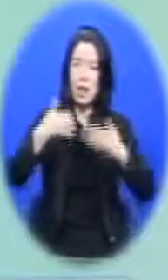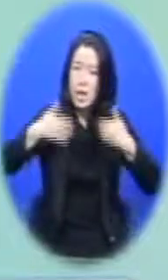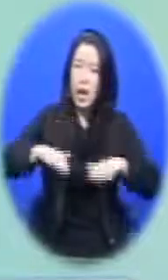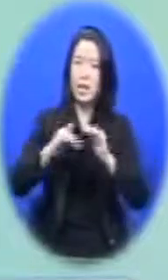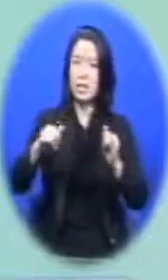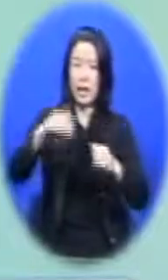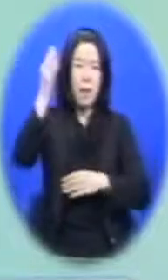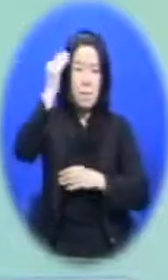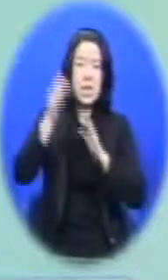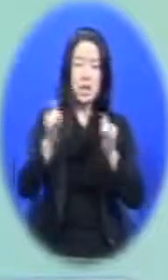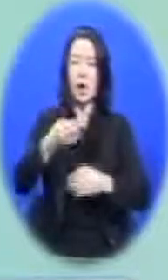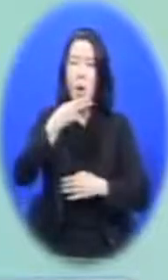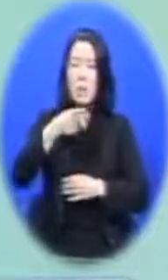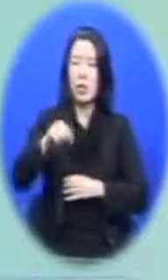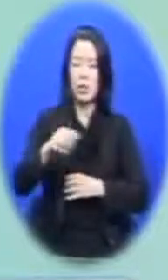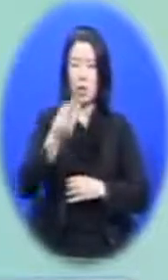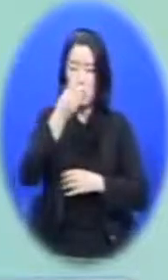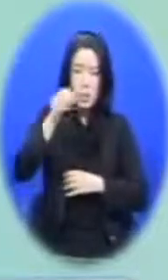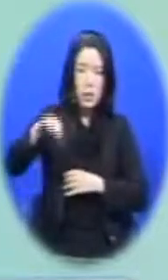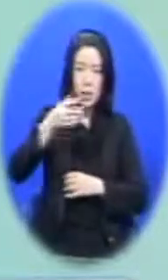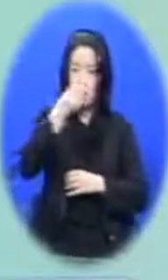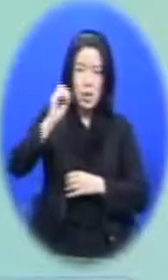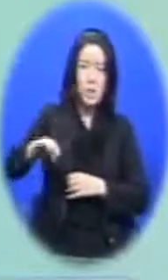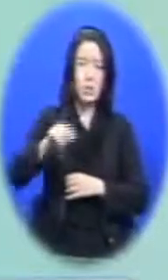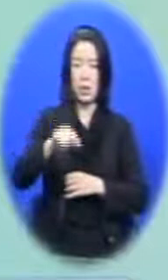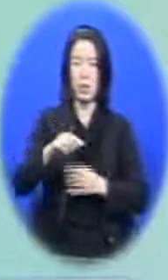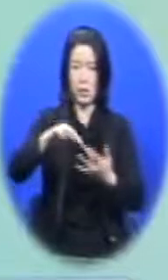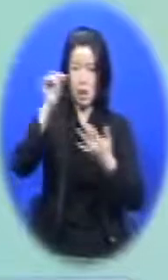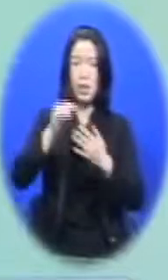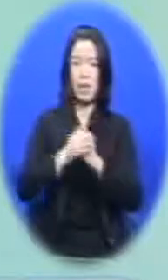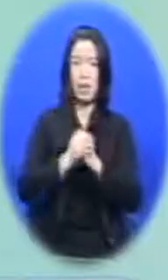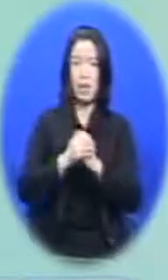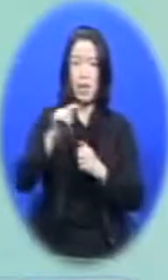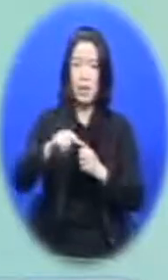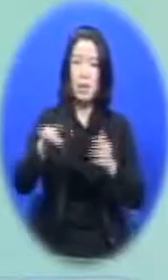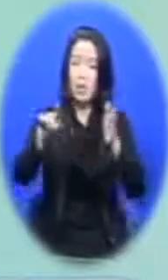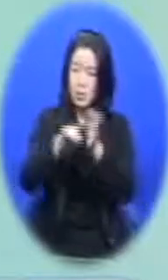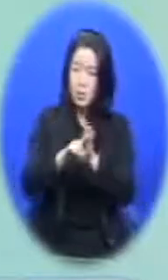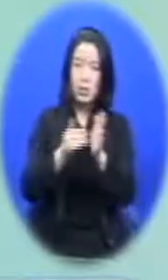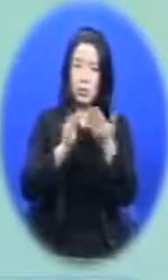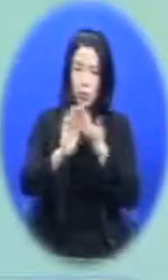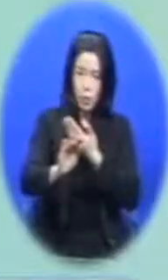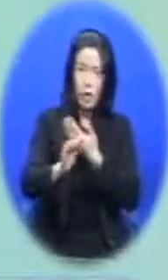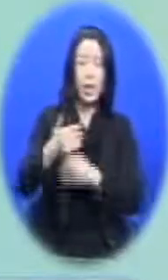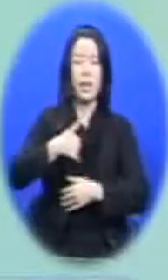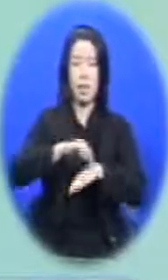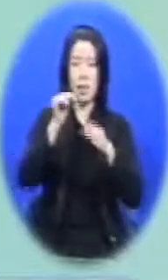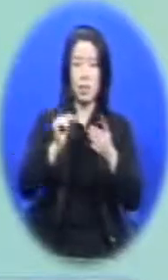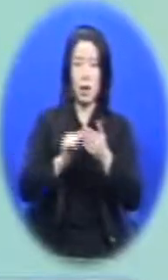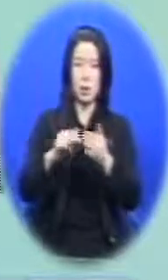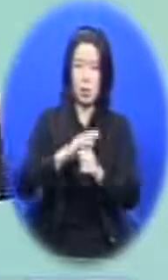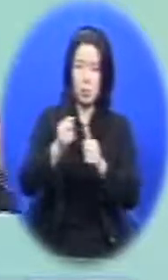자, 미련한 자, 없는 거, 천한 거, 멸시받는 것을 택하신다. 이걸 믿고 나니까 내 마음속에